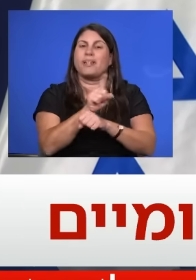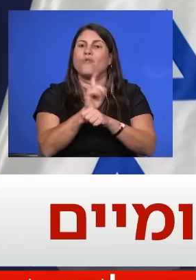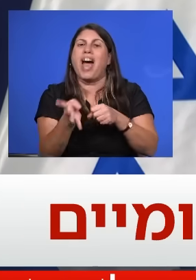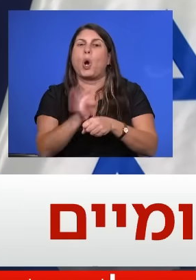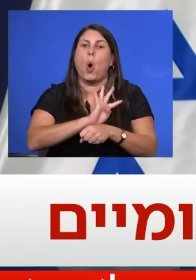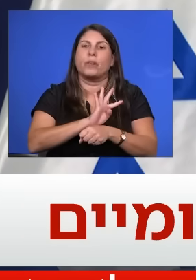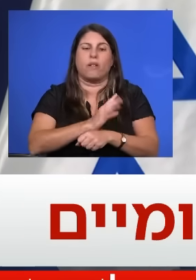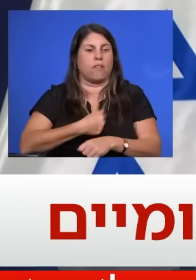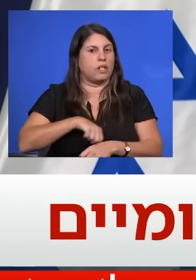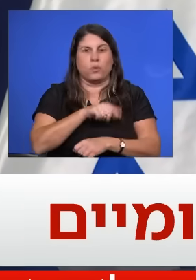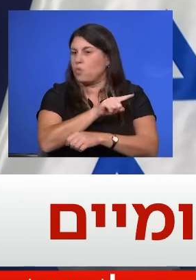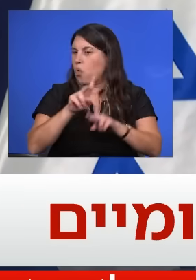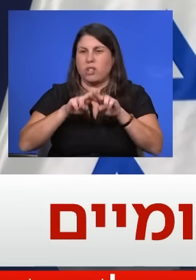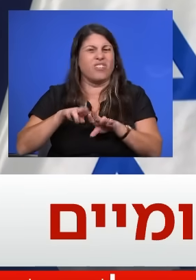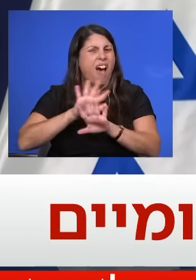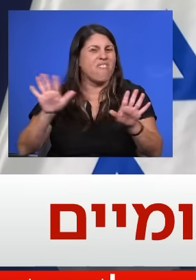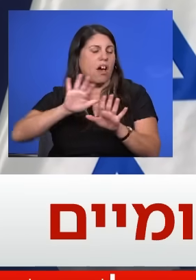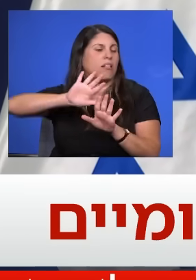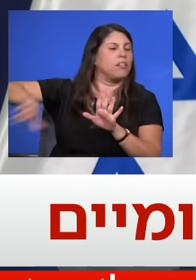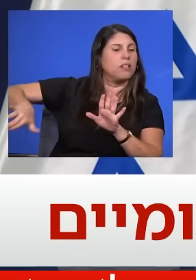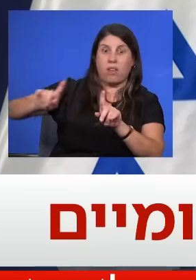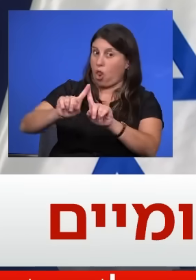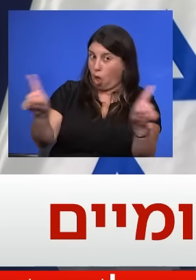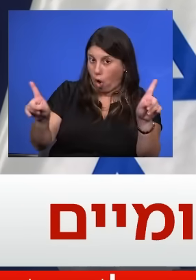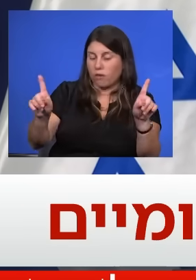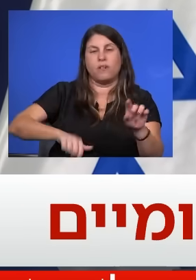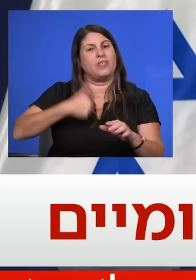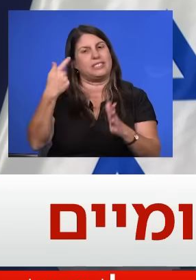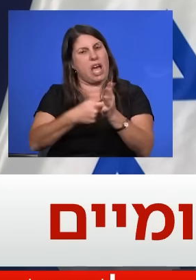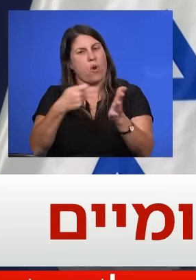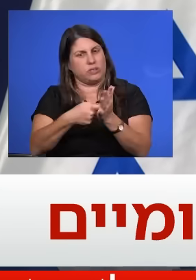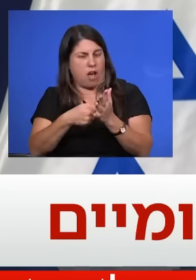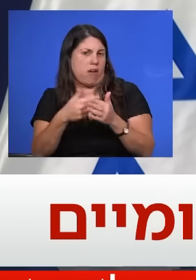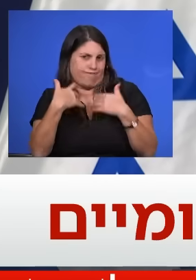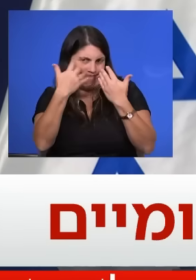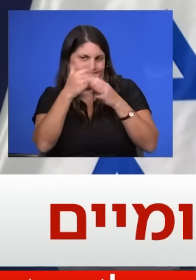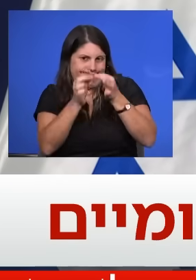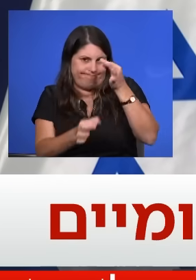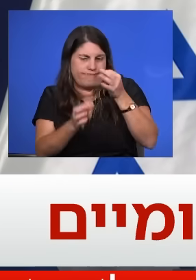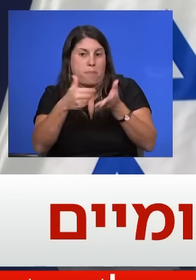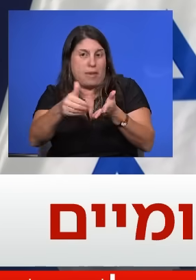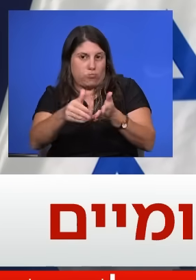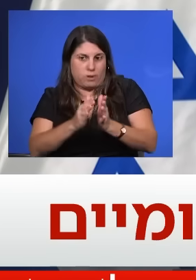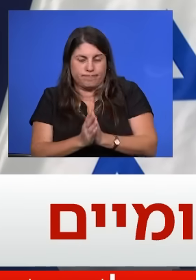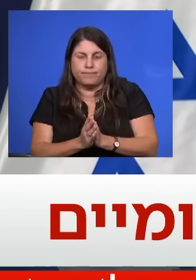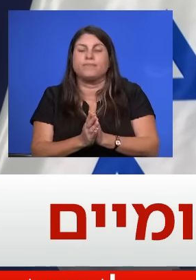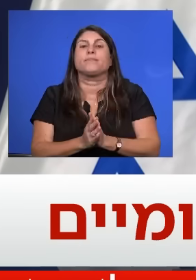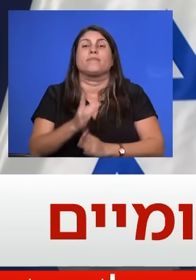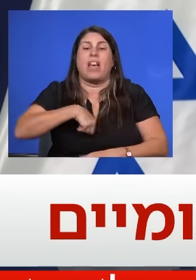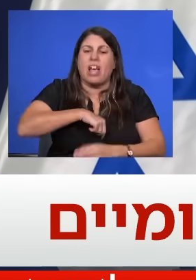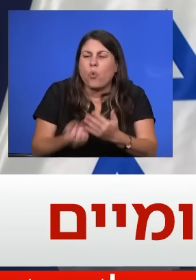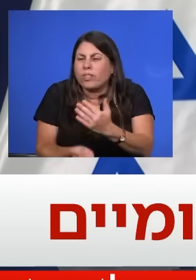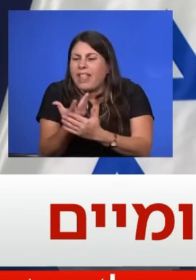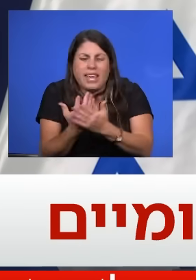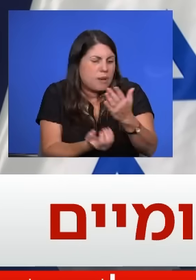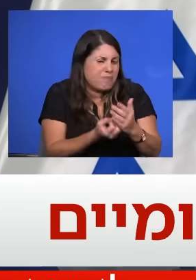אחד מאחור, ושר האוצר ירחיב על כך בהקדם. נקים מאפר את היישובים והקיבוצים,